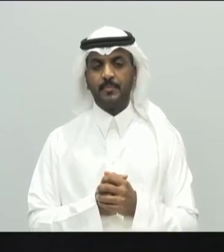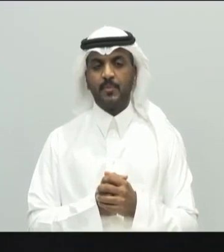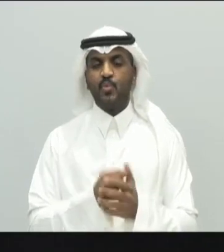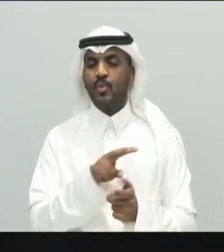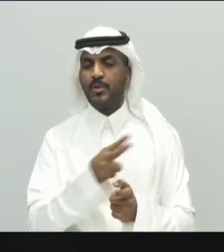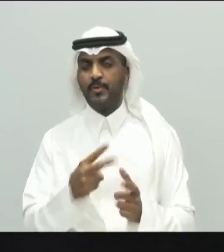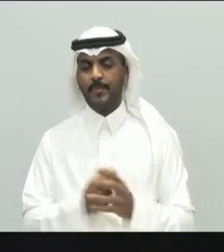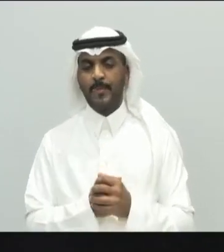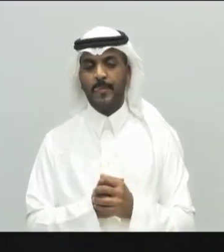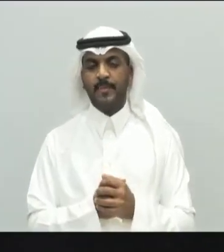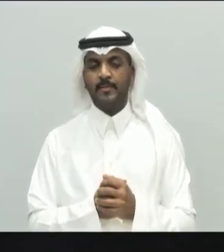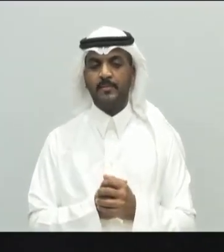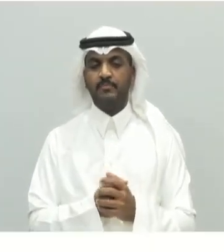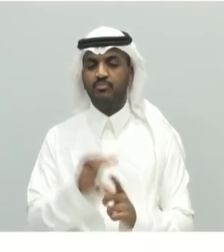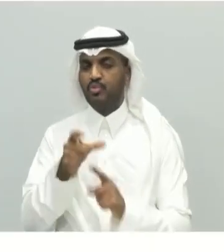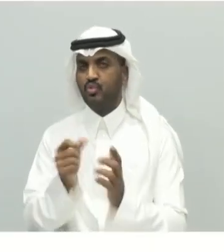والنوعي